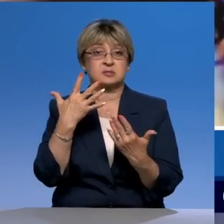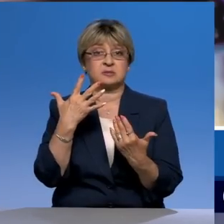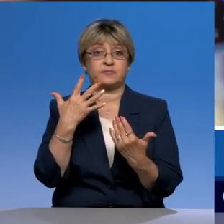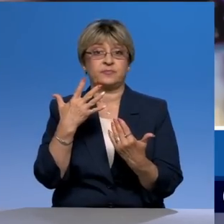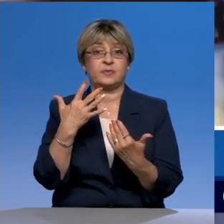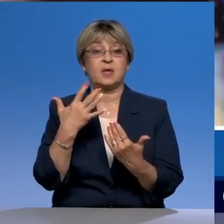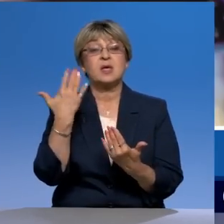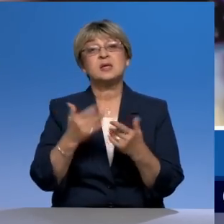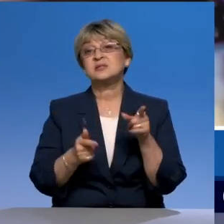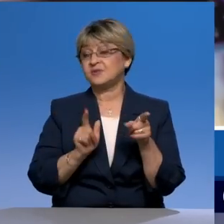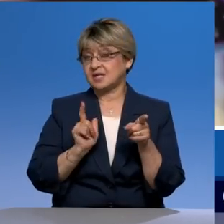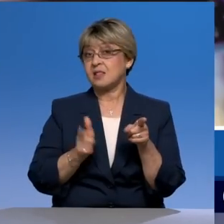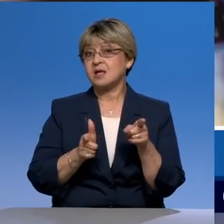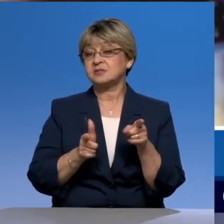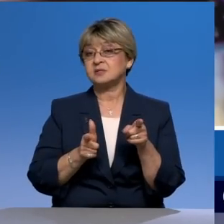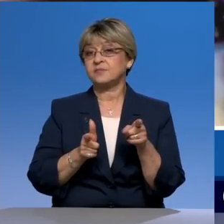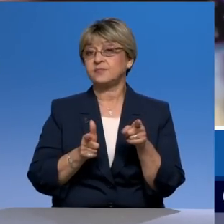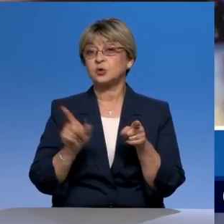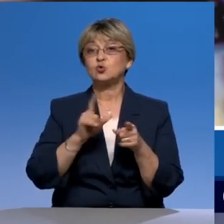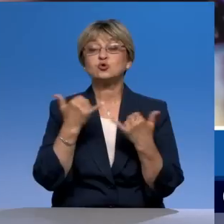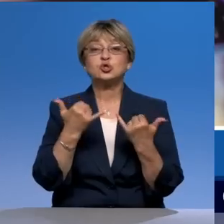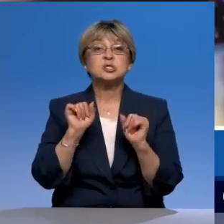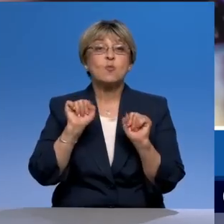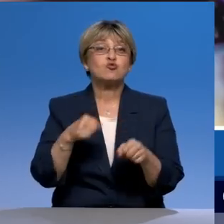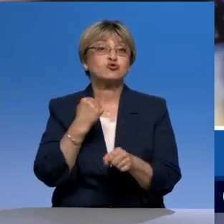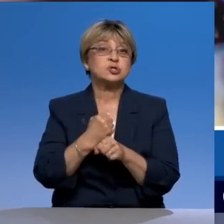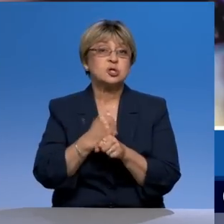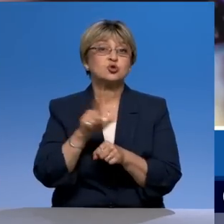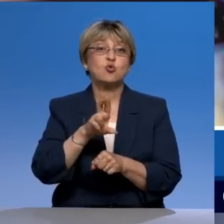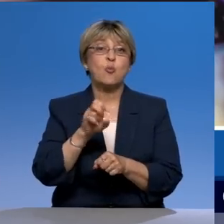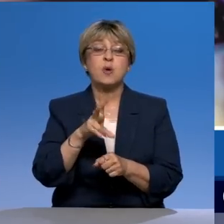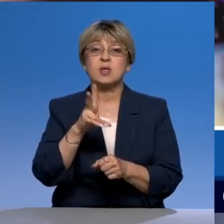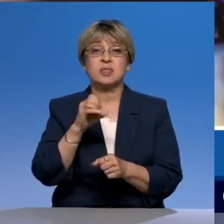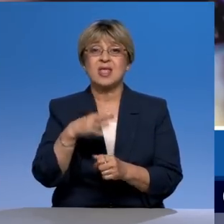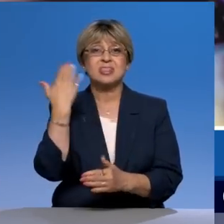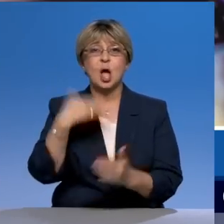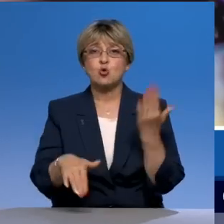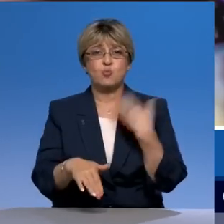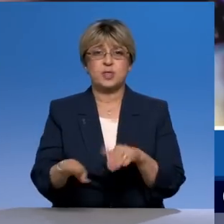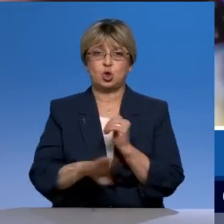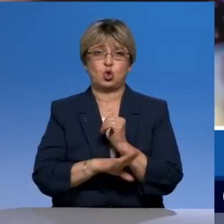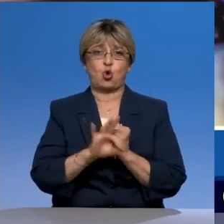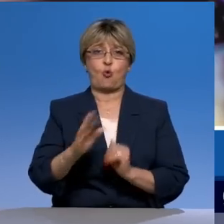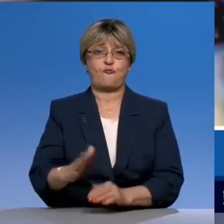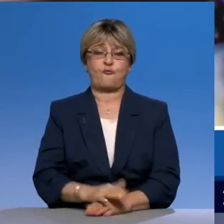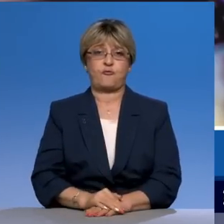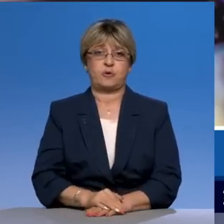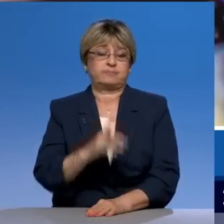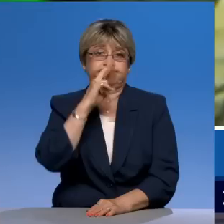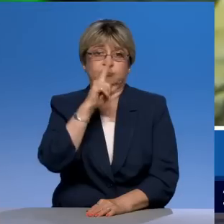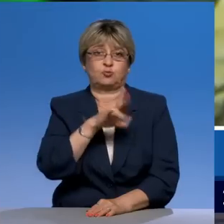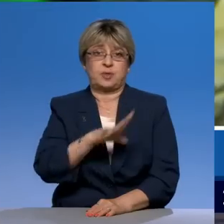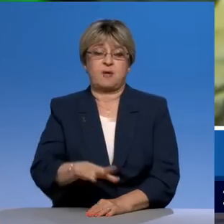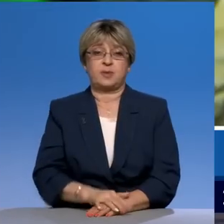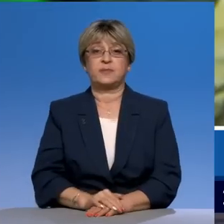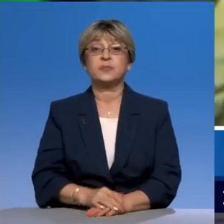вы с этим согласны, тоже с мнением зрителей, что сейчас можно сделать для того, чтобы не нарубить дров? Вот какие дальнейшие шаги? Самый оптимальный вариант, да, то